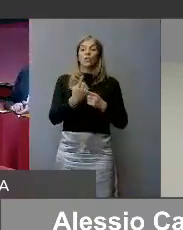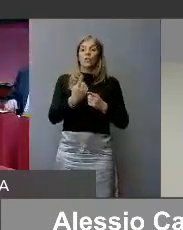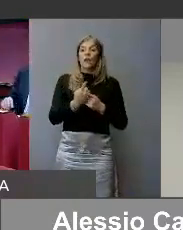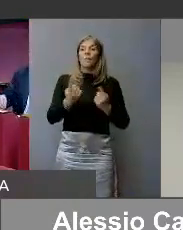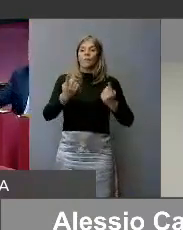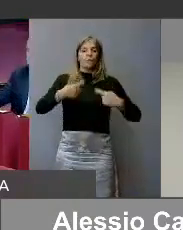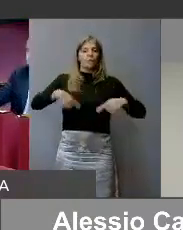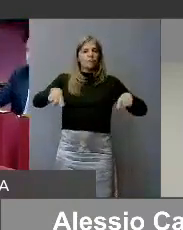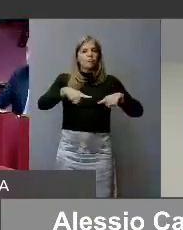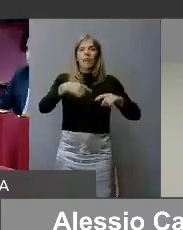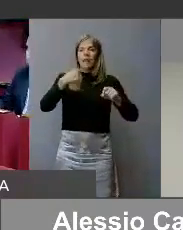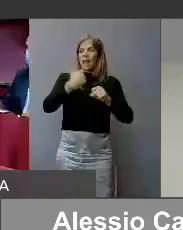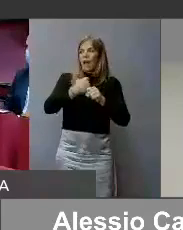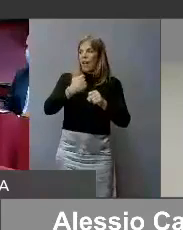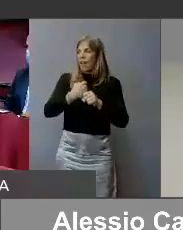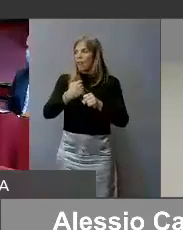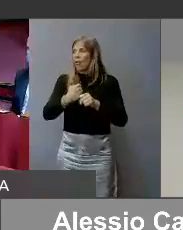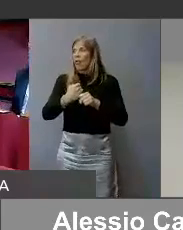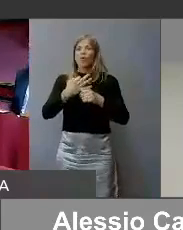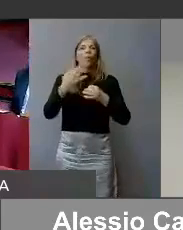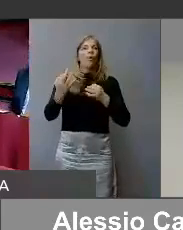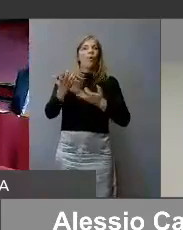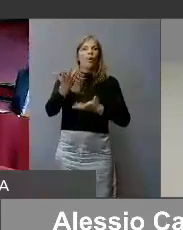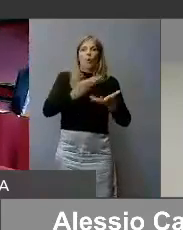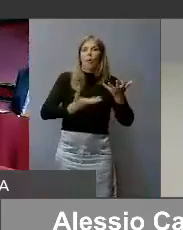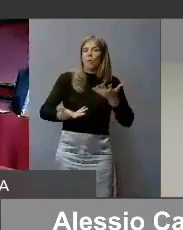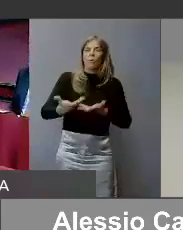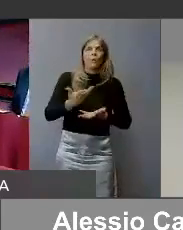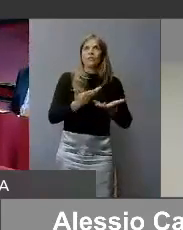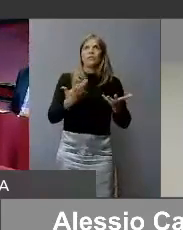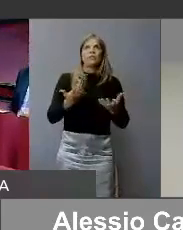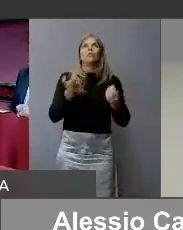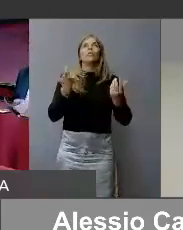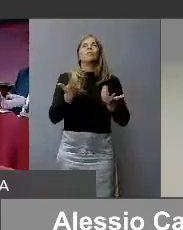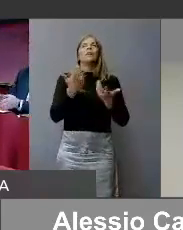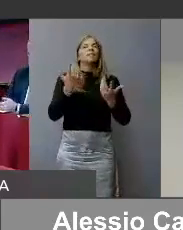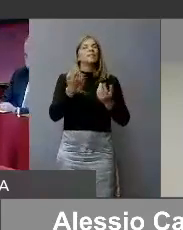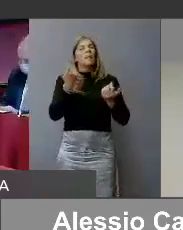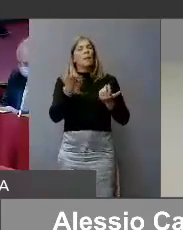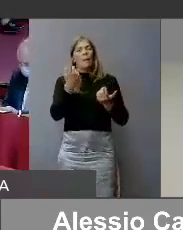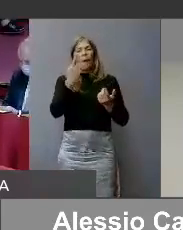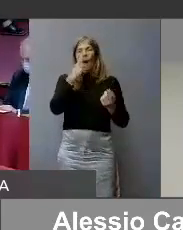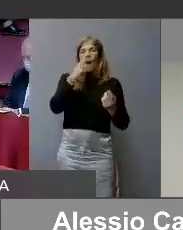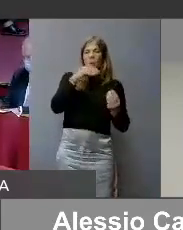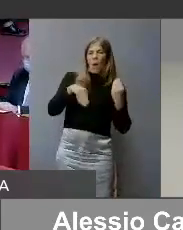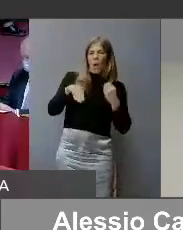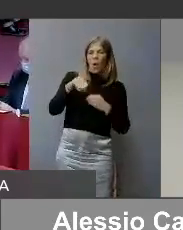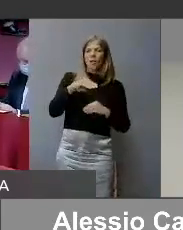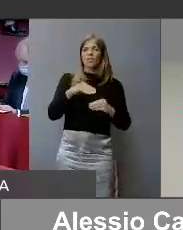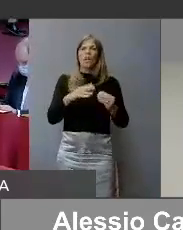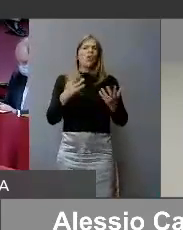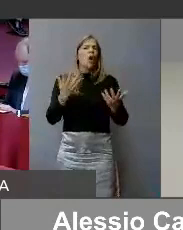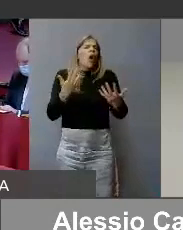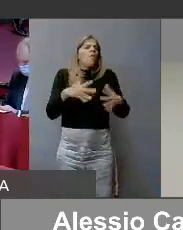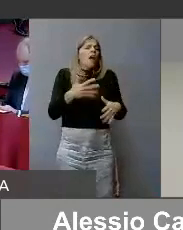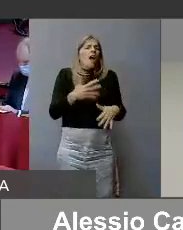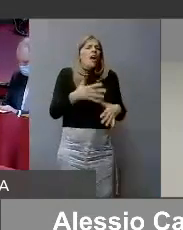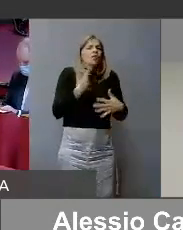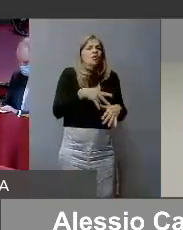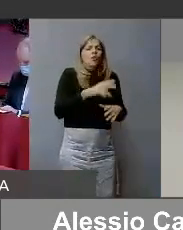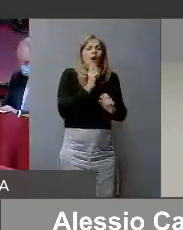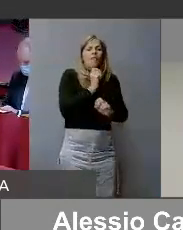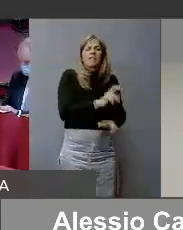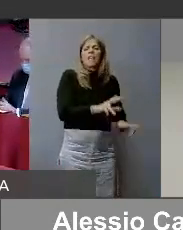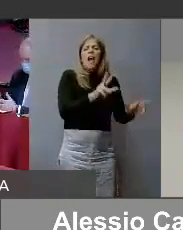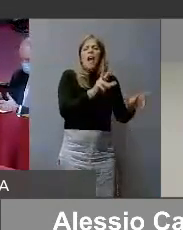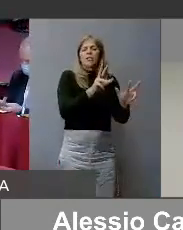collaborazione perché a volte queste cose sembrano un po faziose no abbiamo avvisato il settore